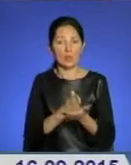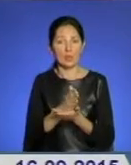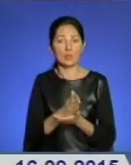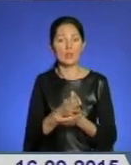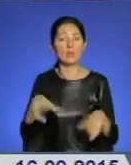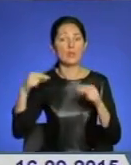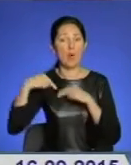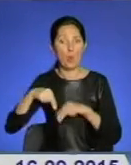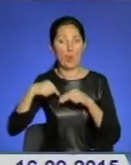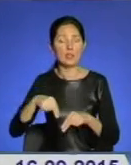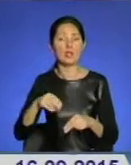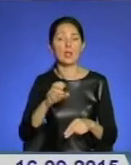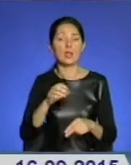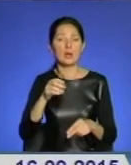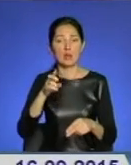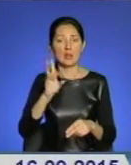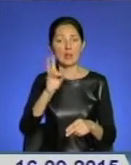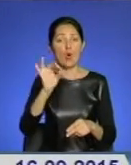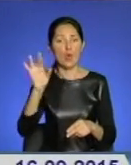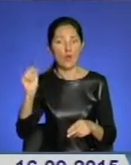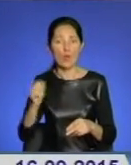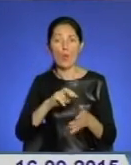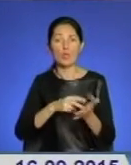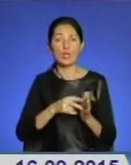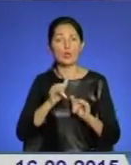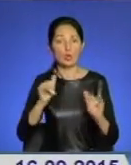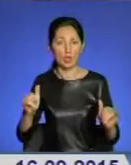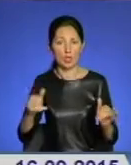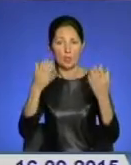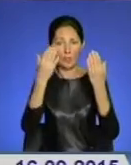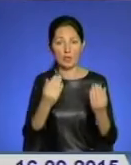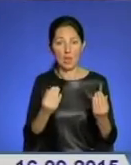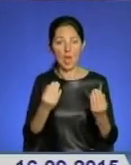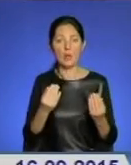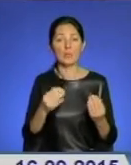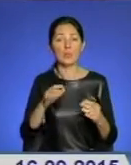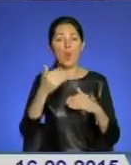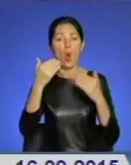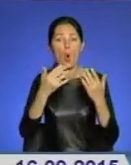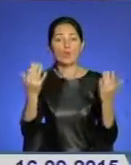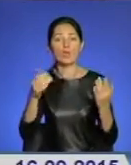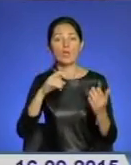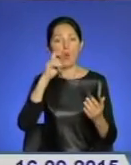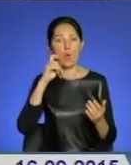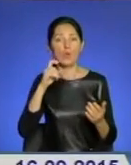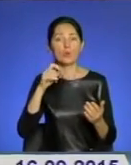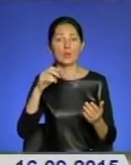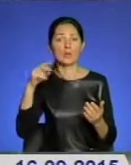країною тернопільські науковці планують розширити. Відтак днями у стінах економічного університету провели перший україно-норвезький науковий